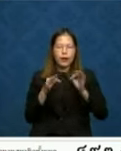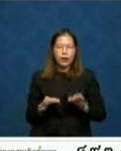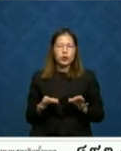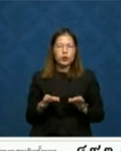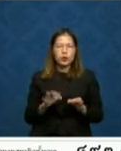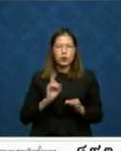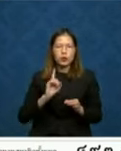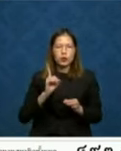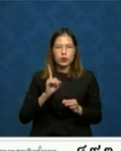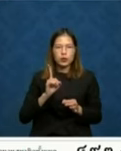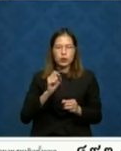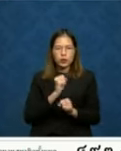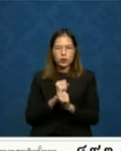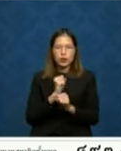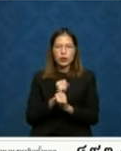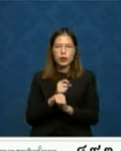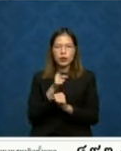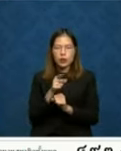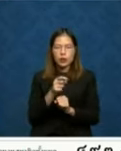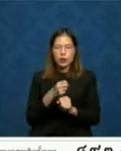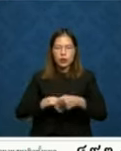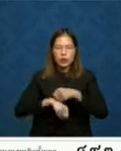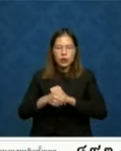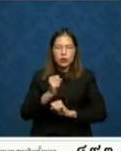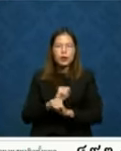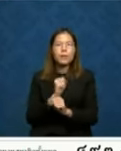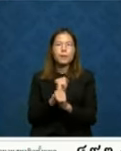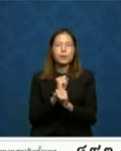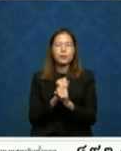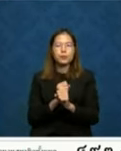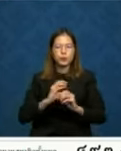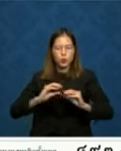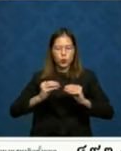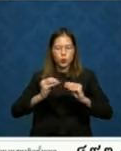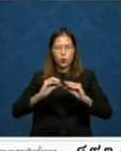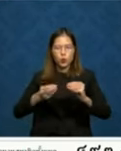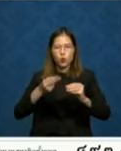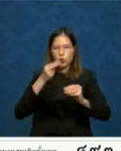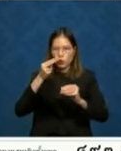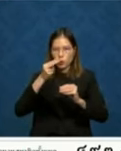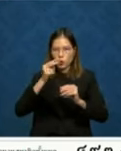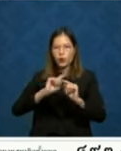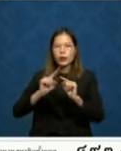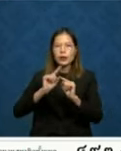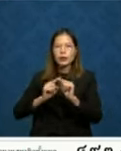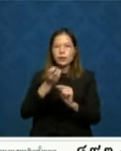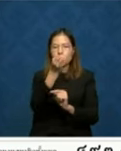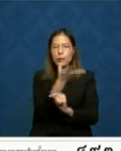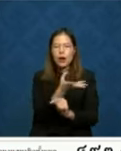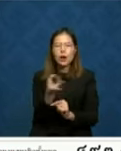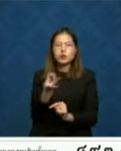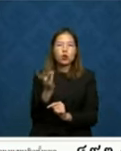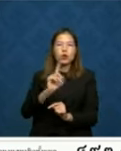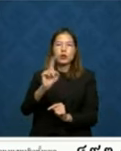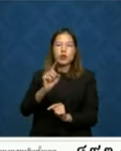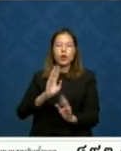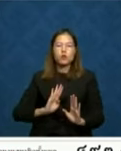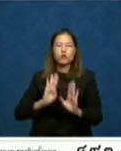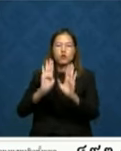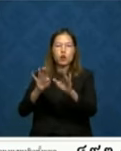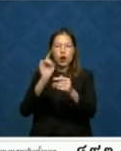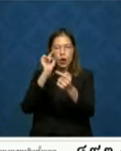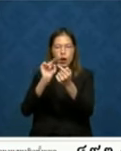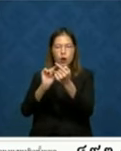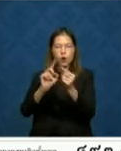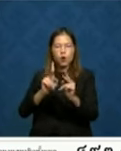าตเพื่อให้เอื้อต่อการผลิตนะคะยาสูบจากพันธุ์เบอร์เร่ได้มากน้อยแค่ไหนฉันก็ฝากความหวังว่า